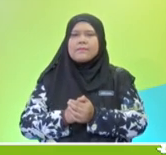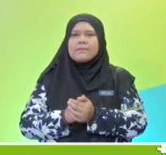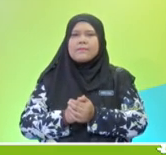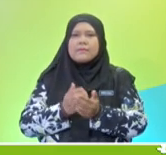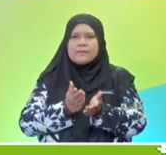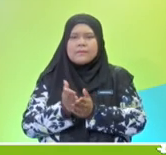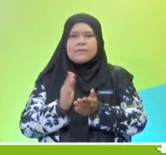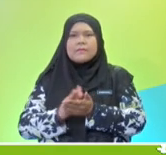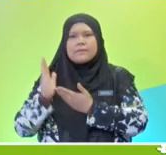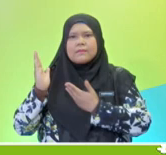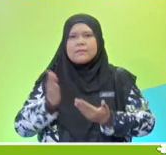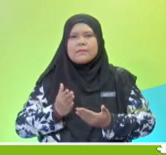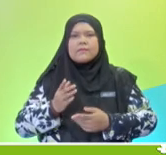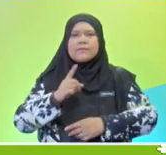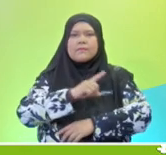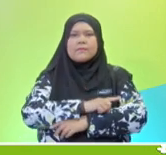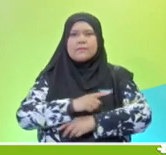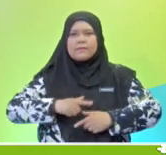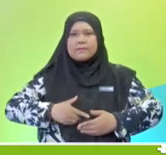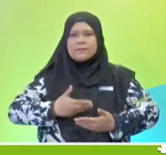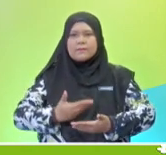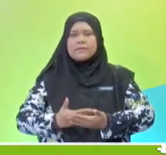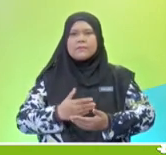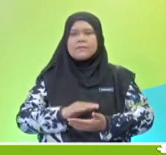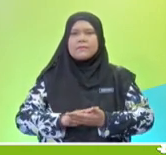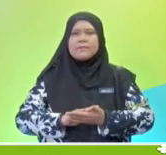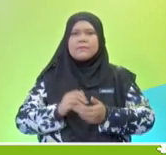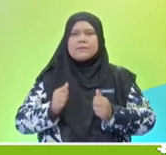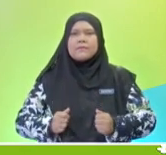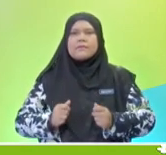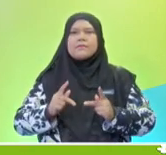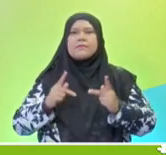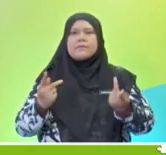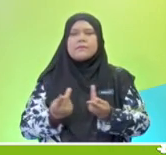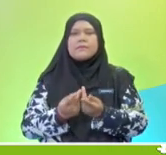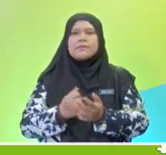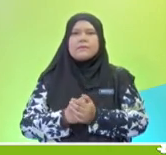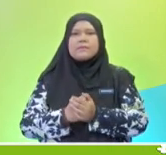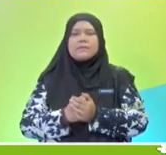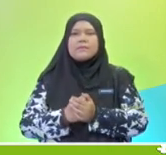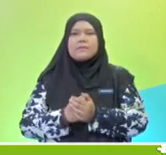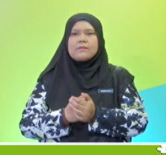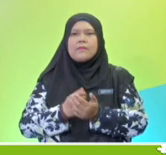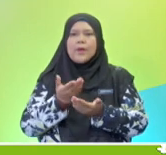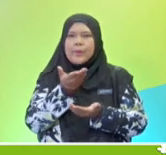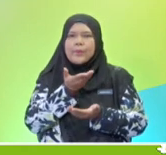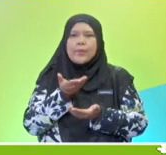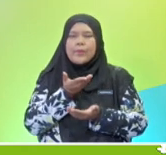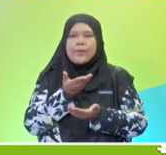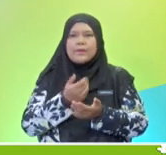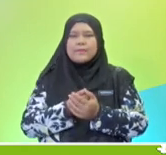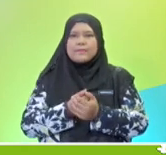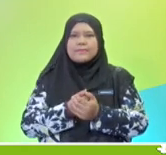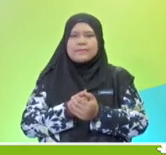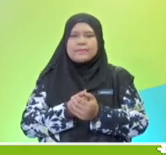terusnya menyambut hari lahir ahli keluarga. Okey, hari lahir ni kita buat sambutan birthday lah hari lahir. Macam hari